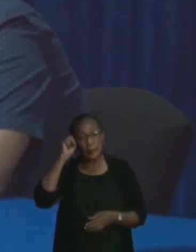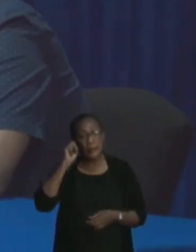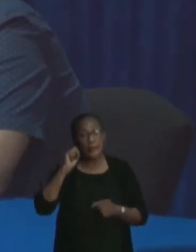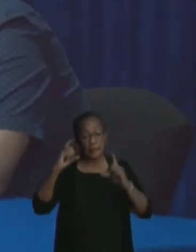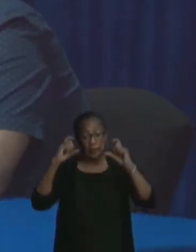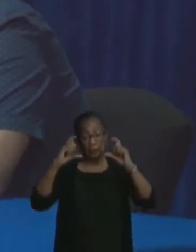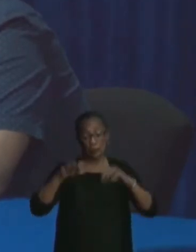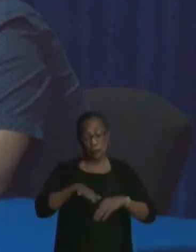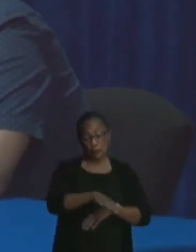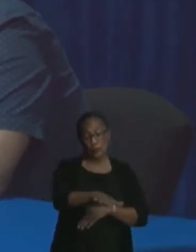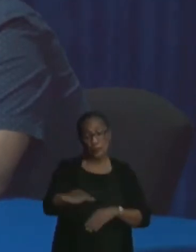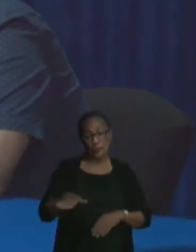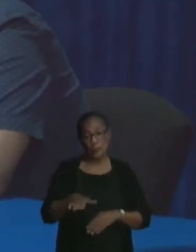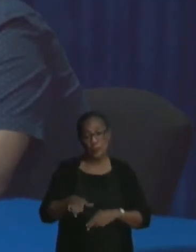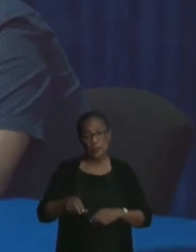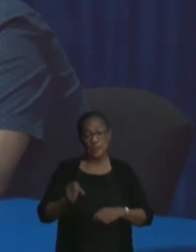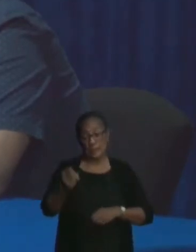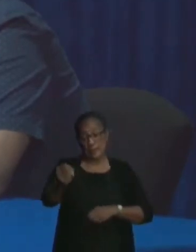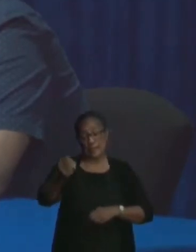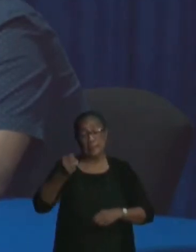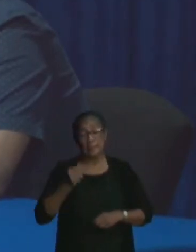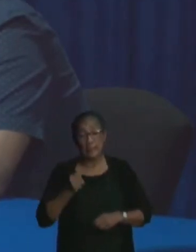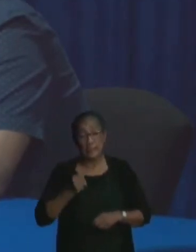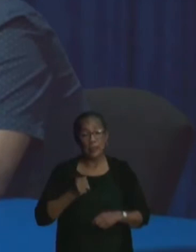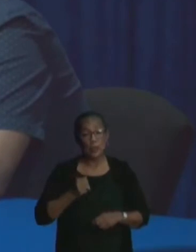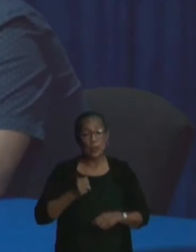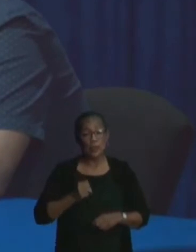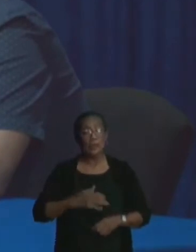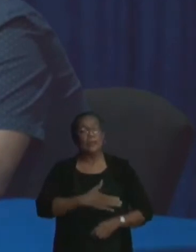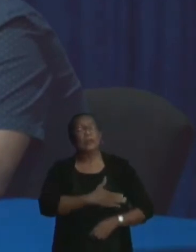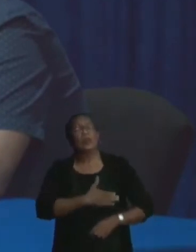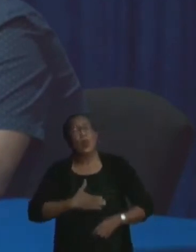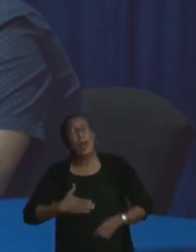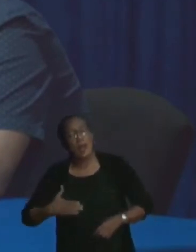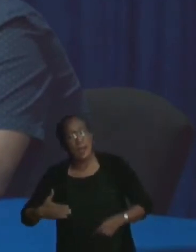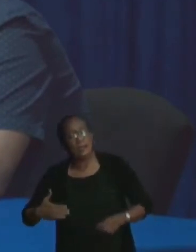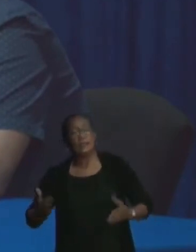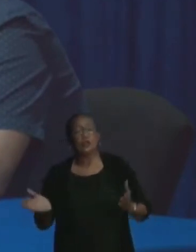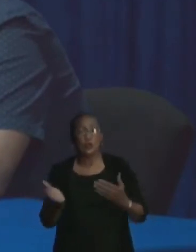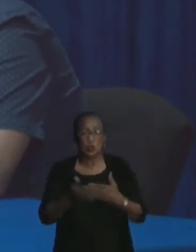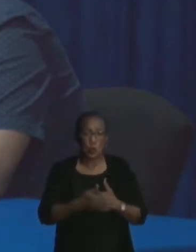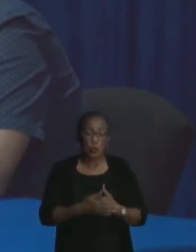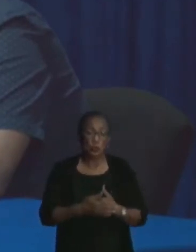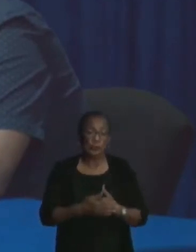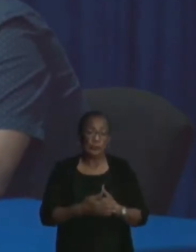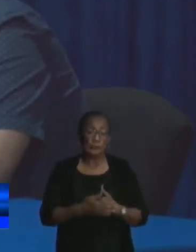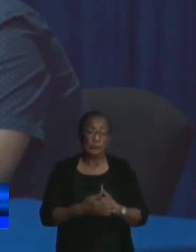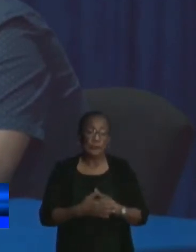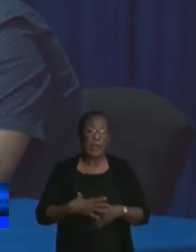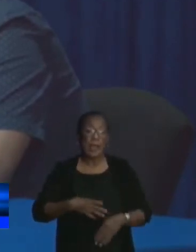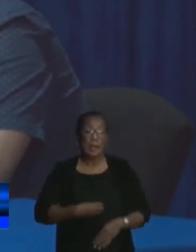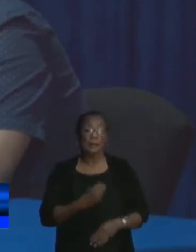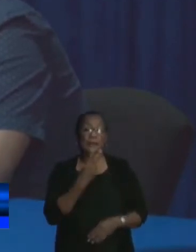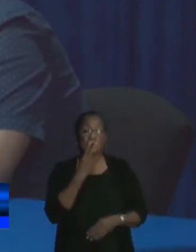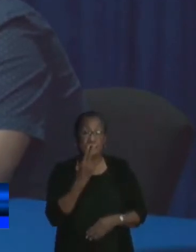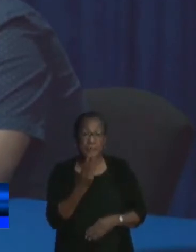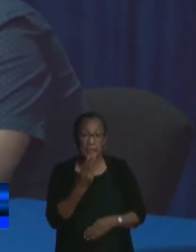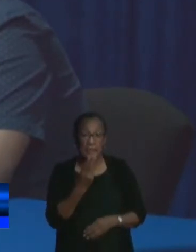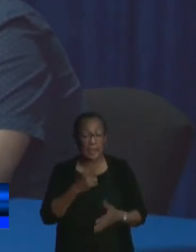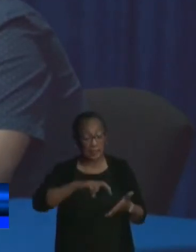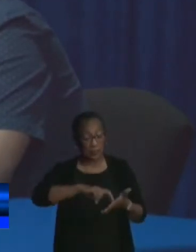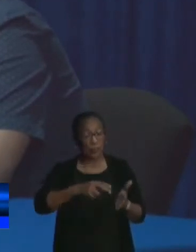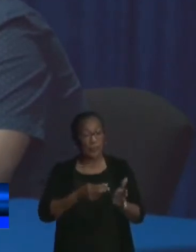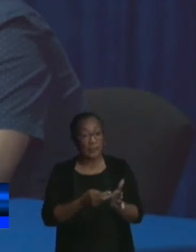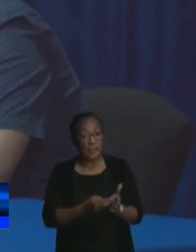horeca casino wezen waar diepe langere tijd gesloten zijn geweest we hebben gezien dat contract in isee